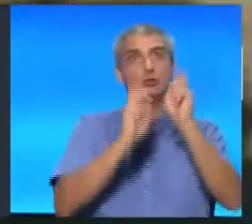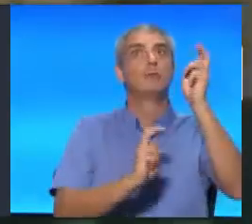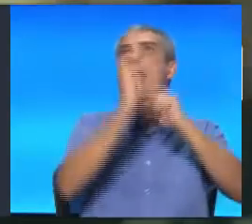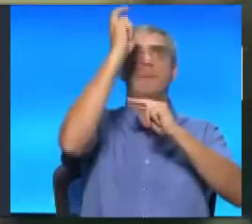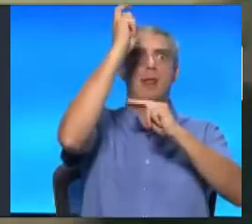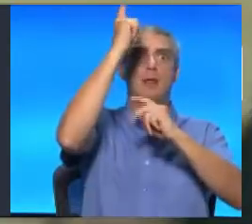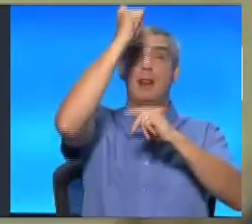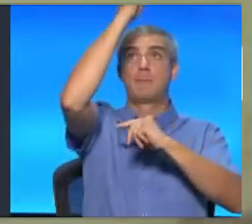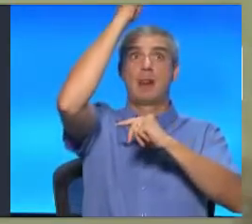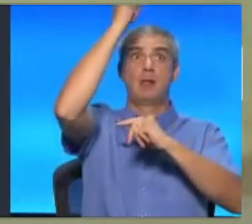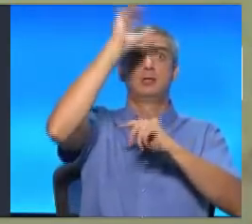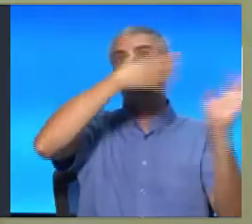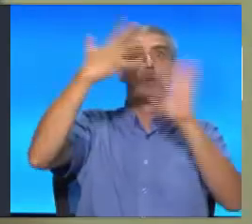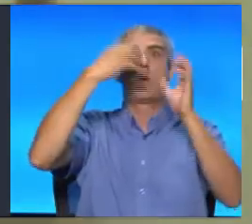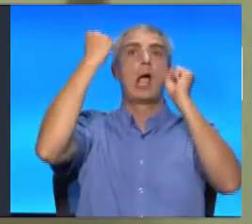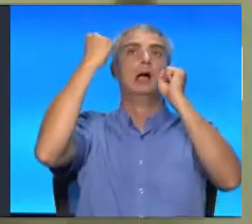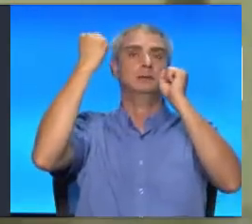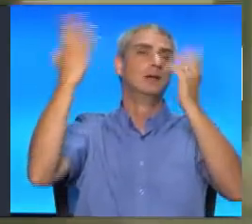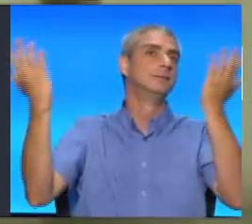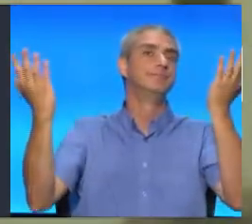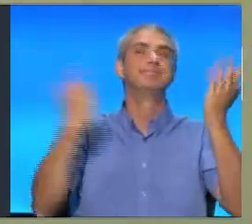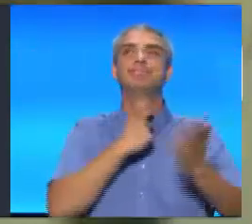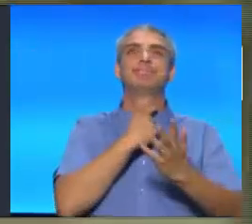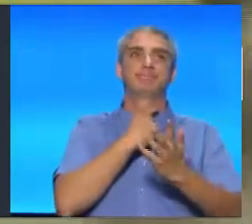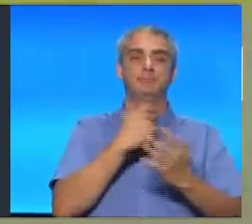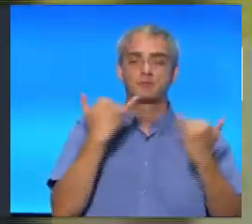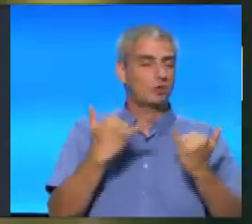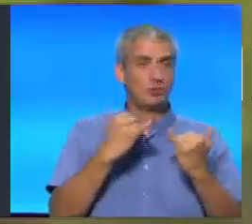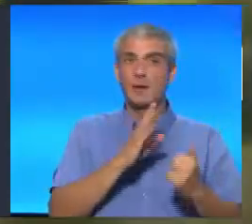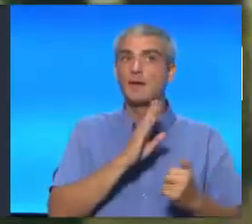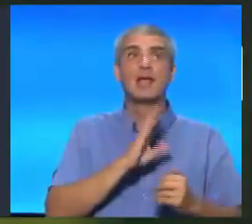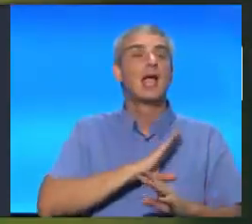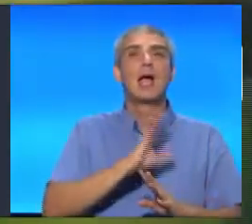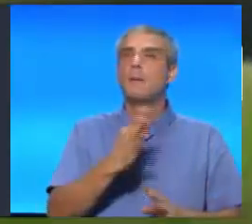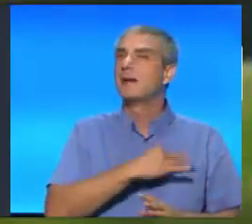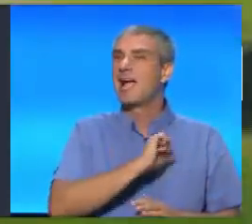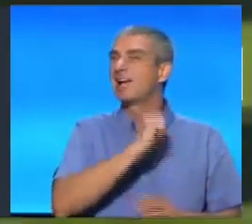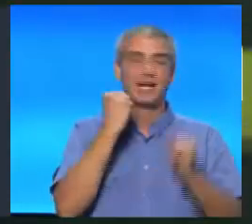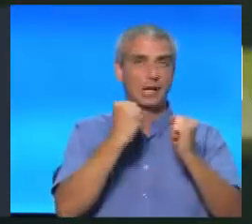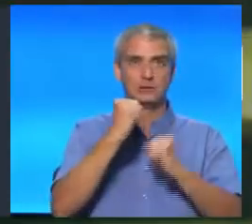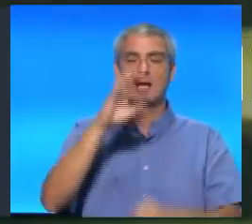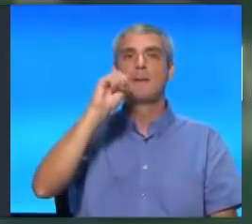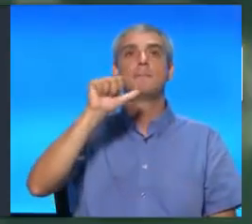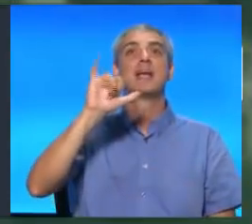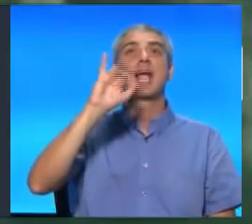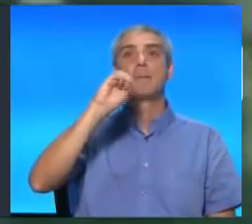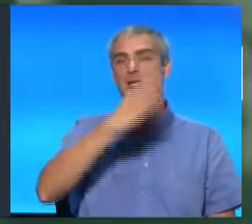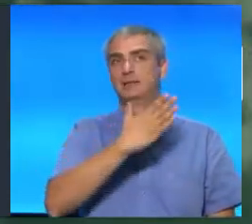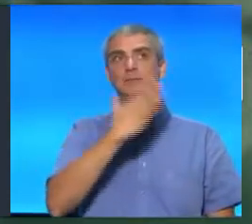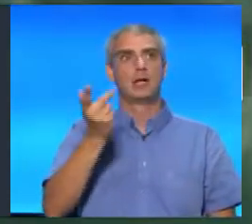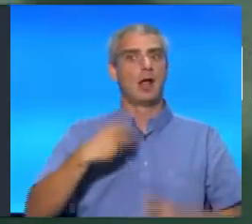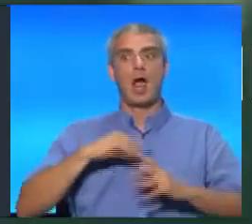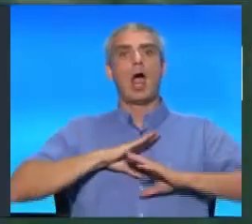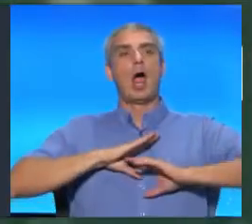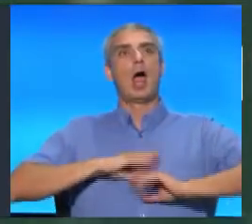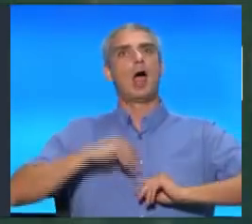מדי, כי למעלה מדי יש את הרוחות החזקות. נכון לעכשיו, המכה החזקה ביותר עם הים היא דווקא הצד המזרחי. נשמו לרווחה שם